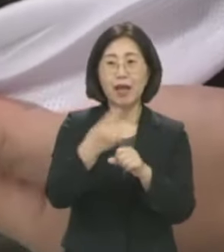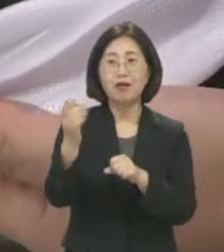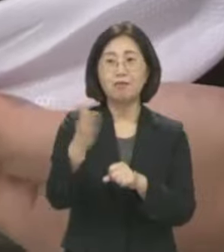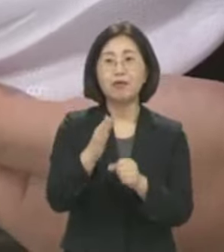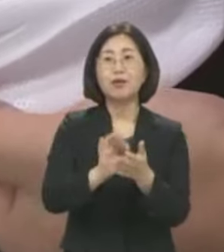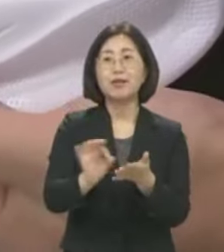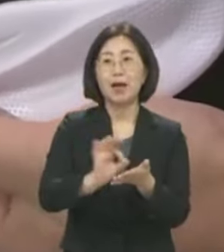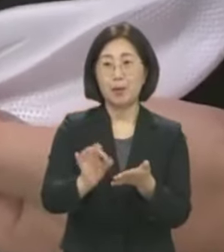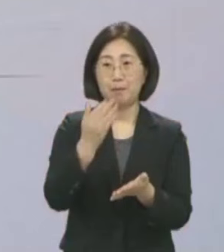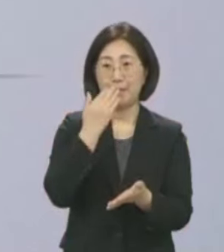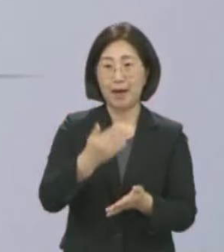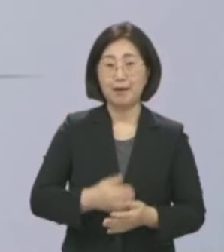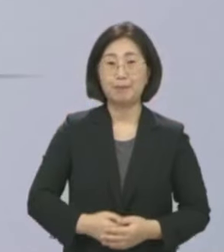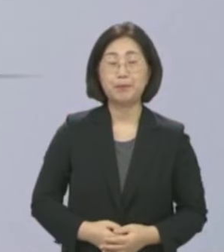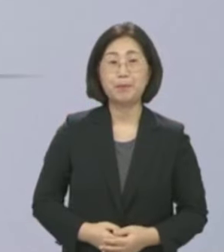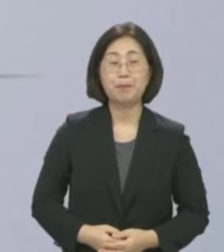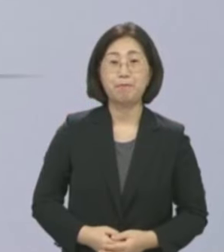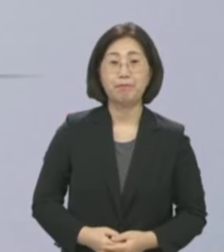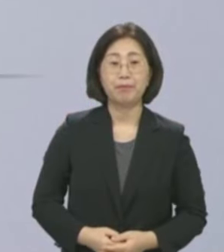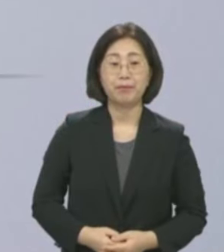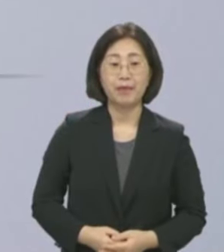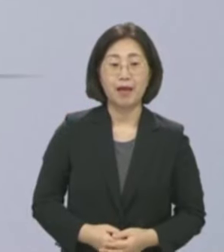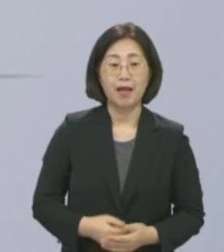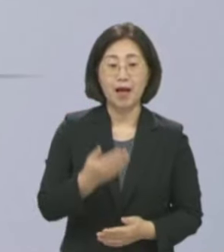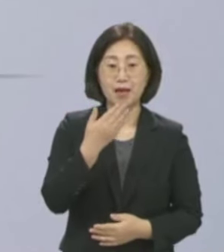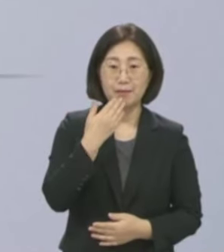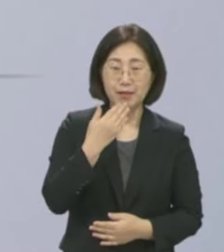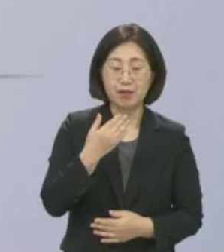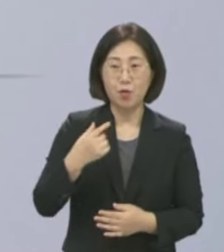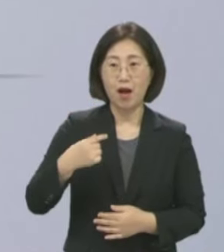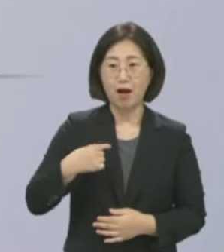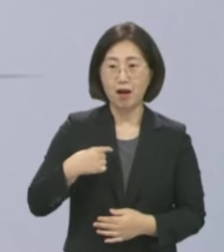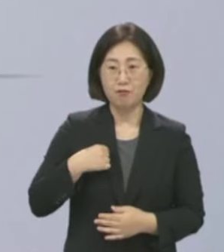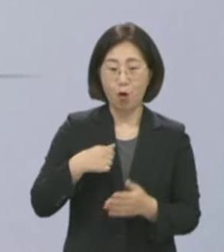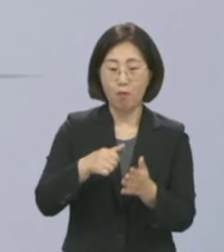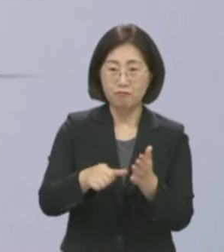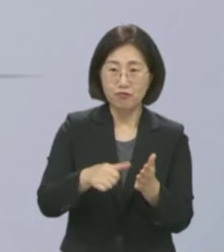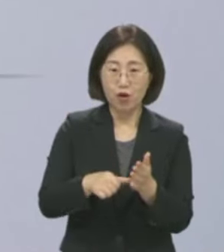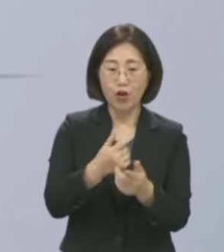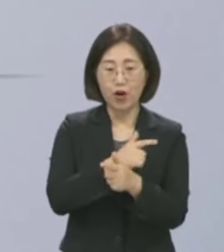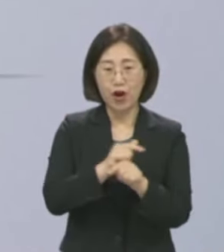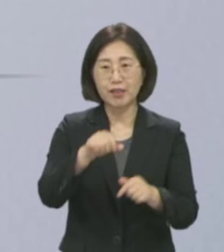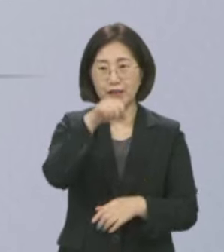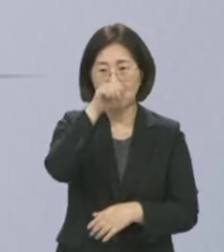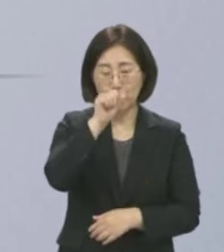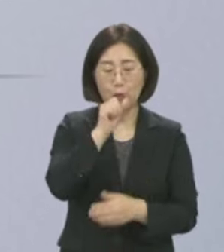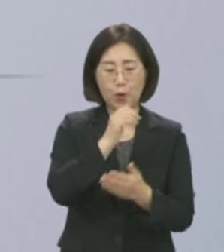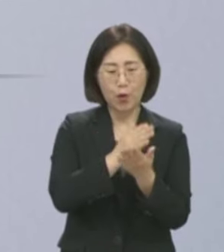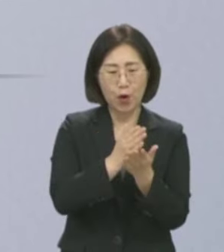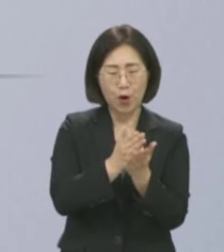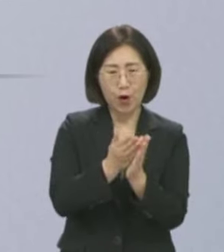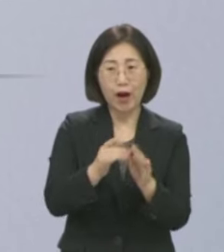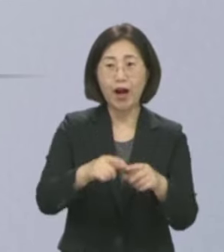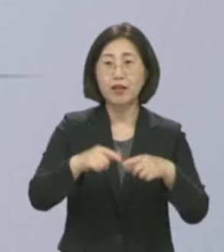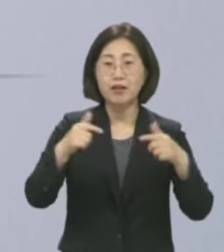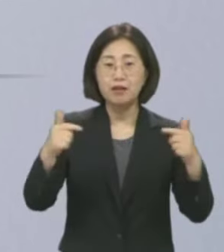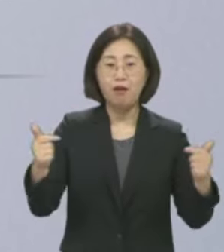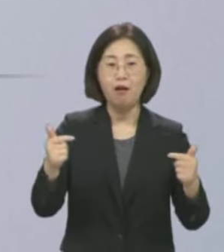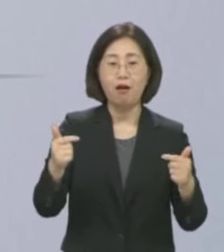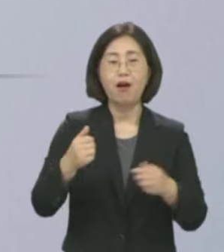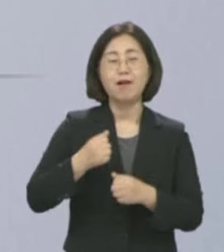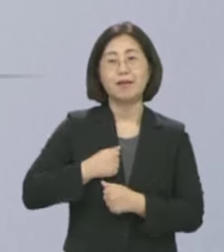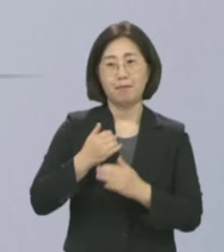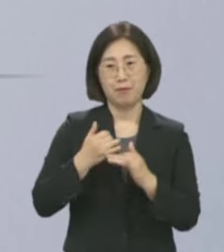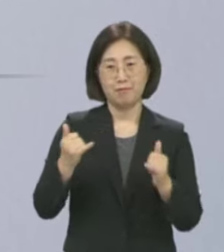것으로 예상됩니다. 이처럼 급식과 군수품의 품질이 좋아지고 품종이 다양해지면서 장병들의